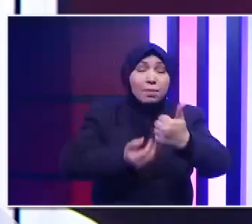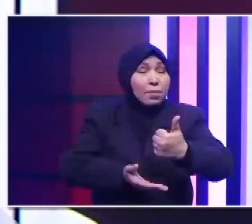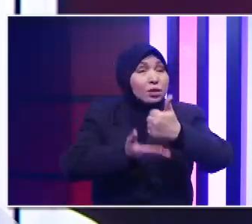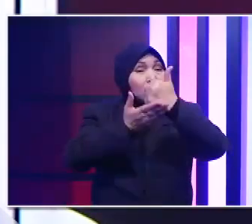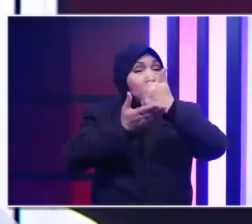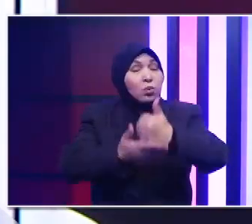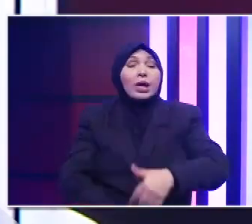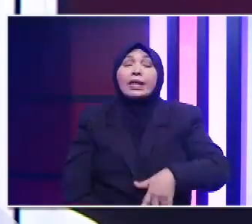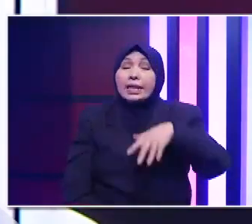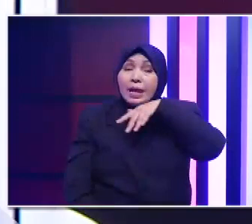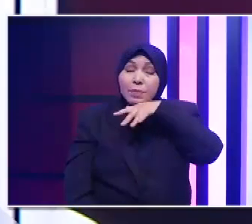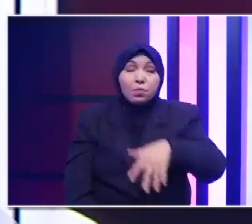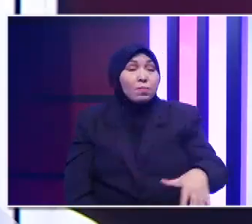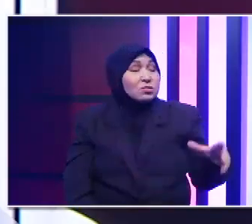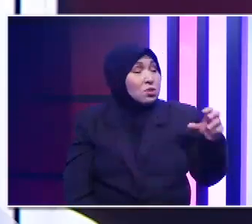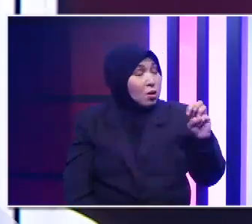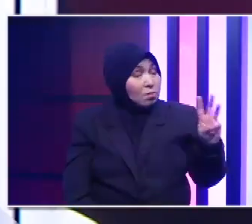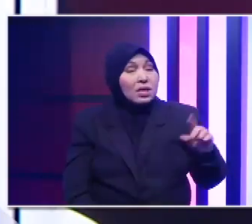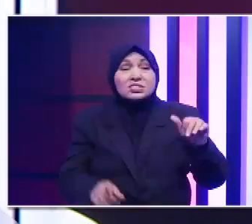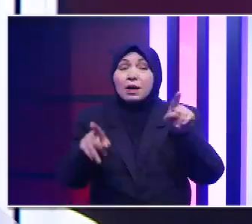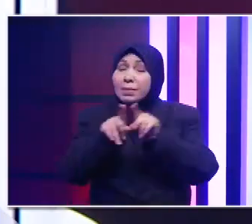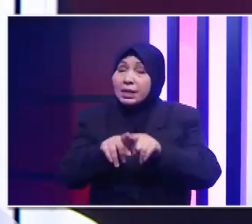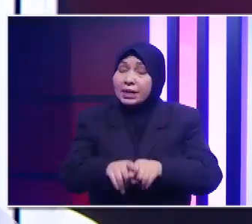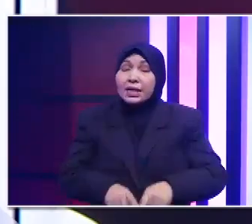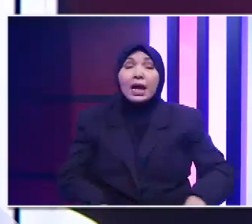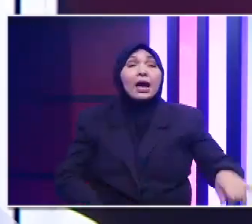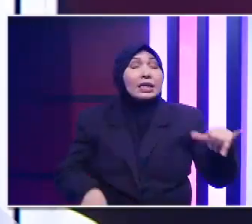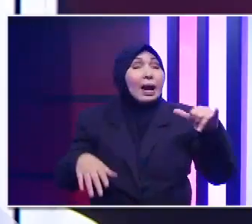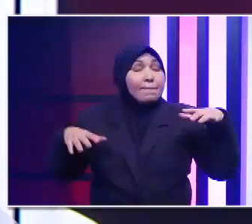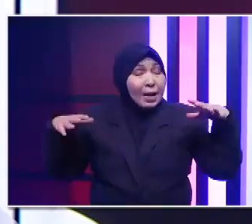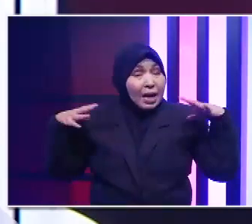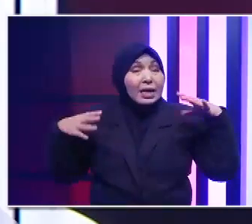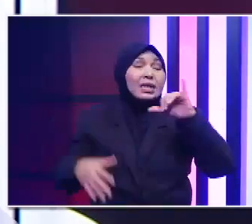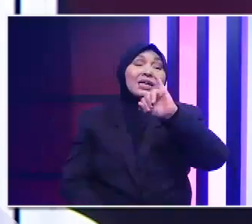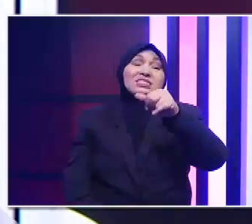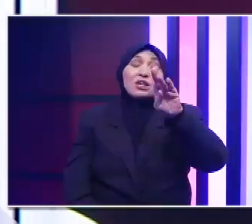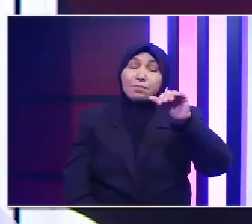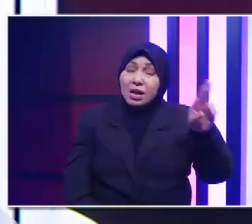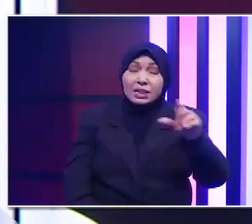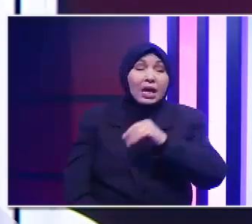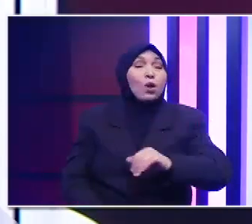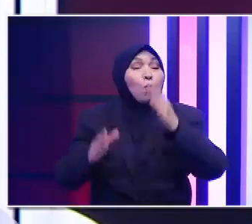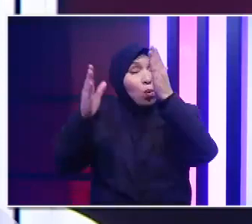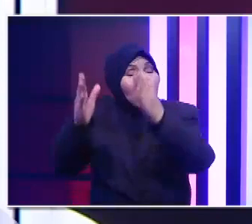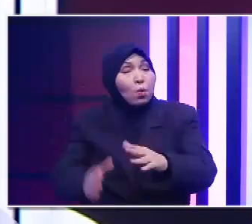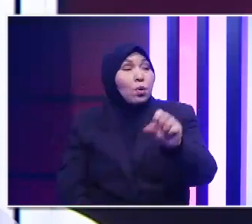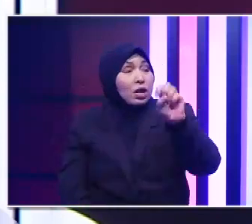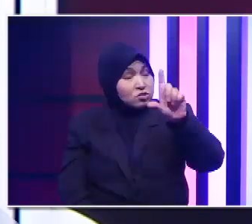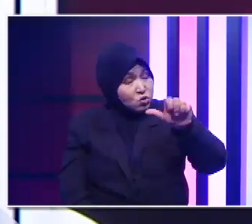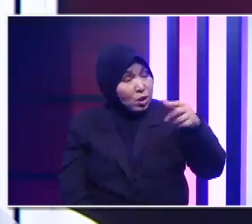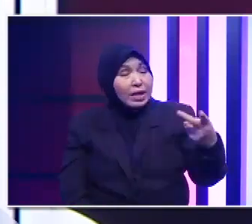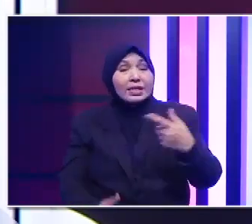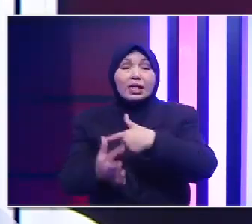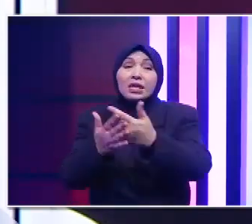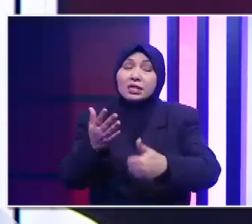Nabi Sallallahu alaihi wasallam begitu juga Jibril dan begitu juga orang-orang Shalih dari kalangan orang-orang yang